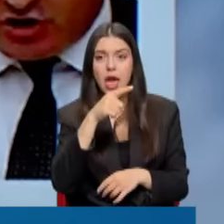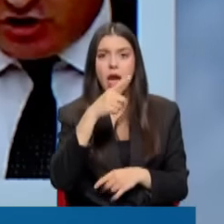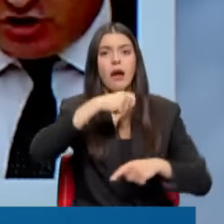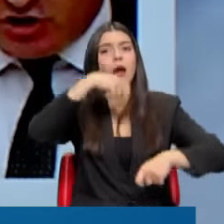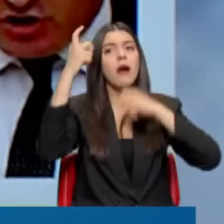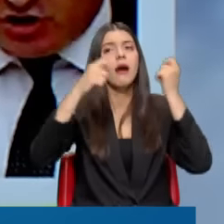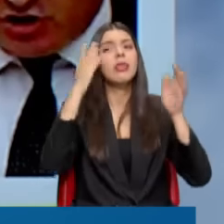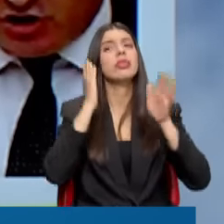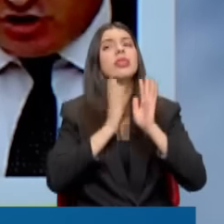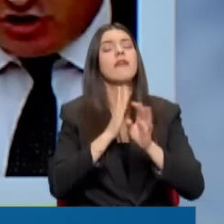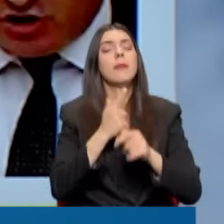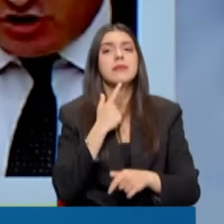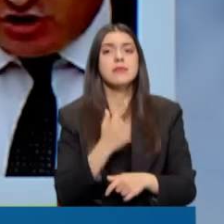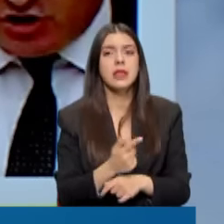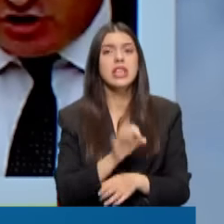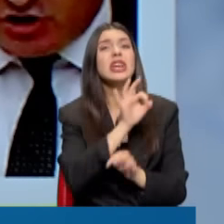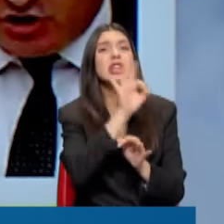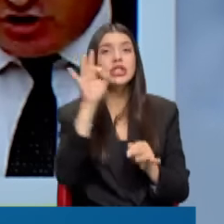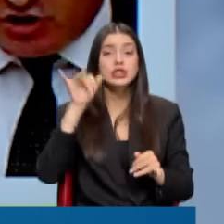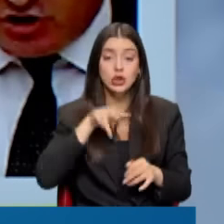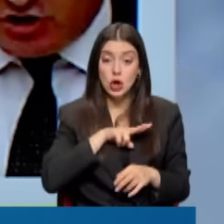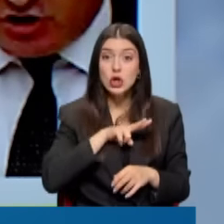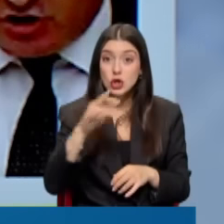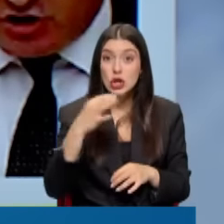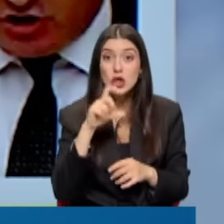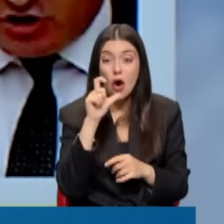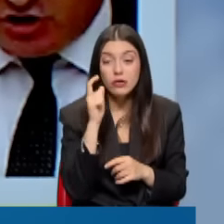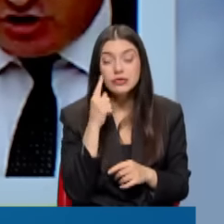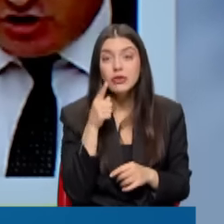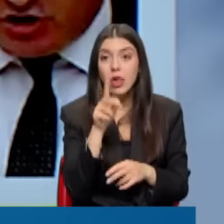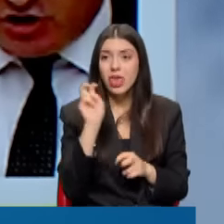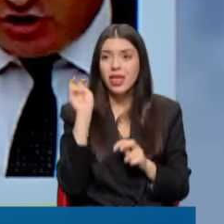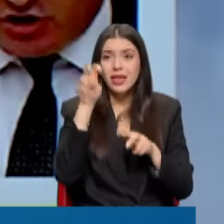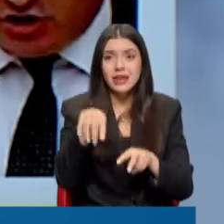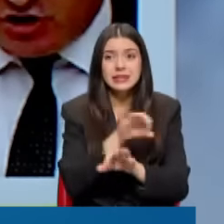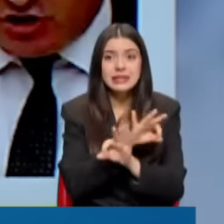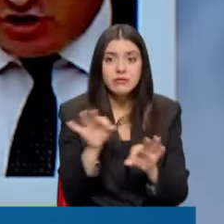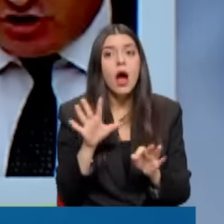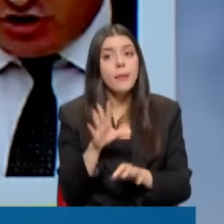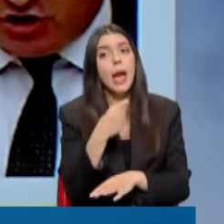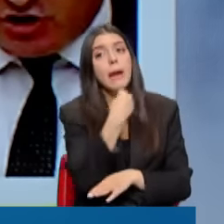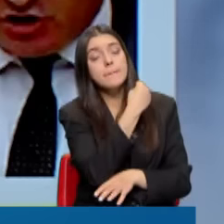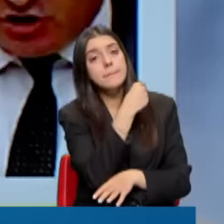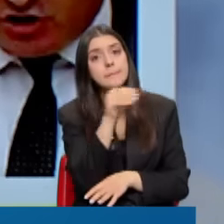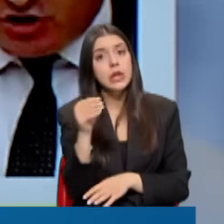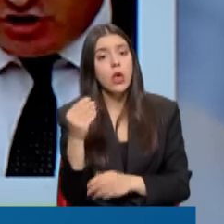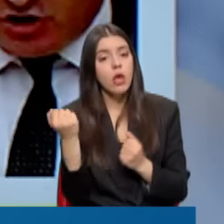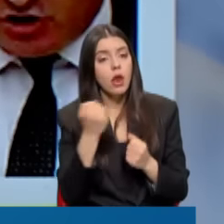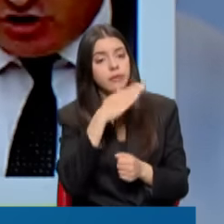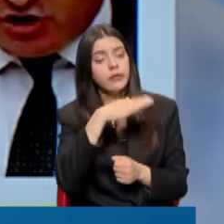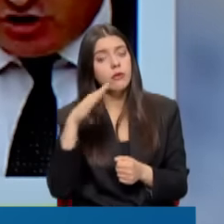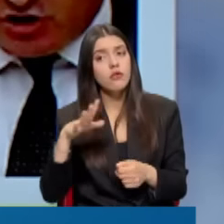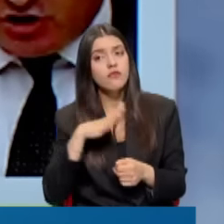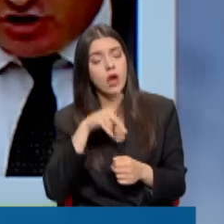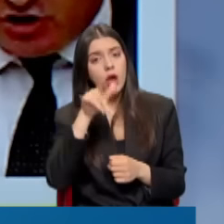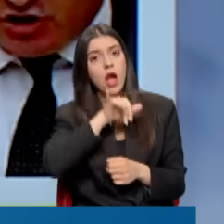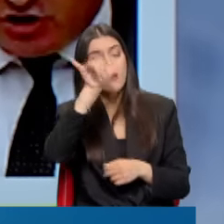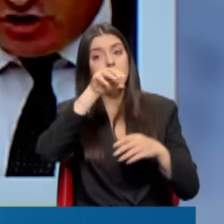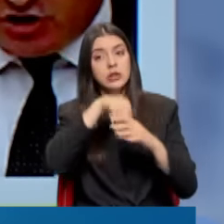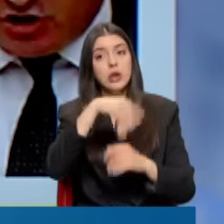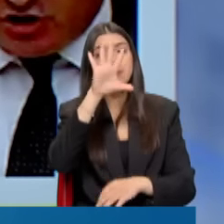ettiğini belirten Karasu hiç yolcunun inmediği ancak milyonlarca liralık araç gerecin bulunduğu bu Havalimanı için